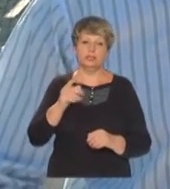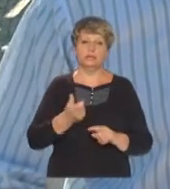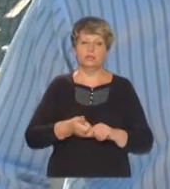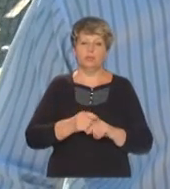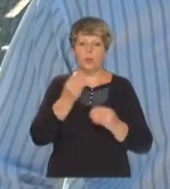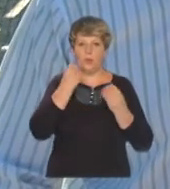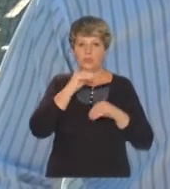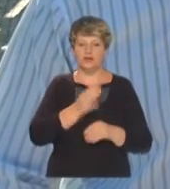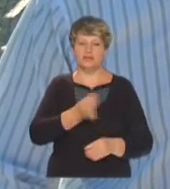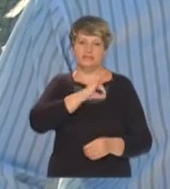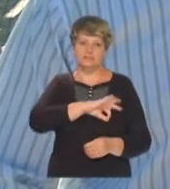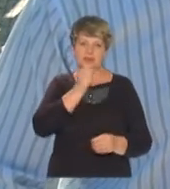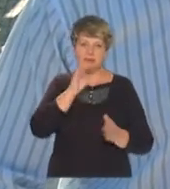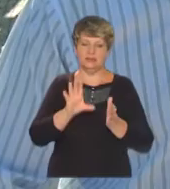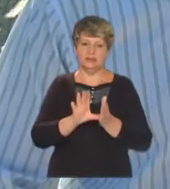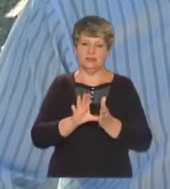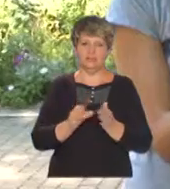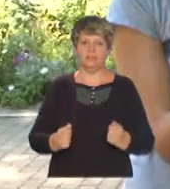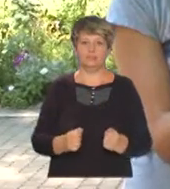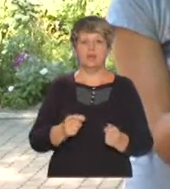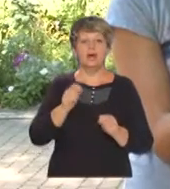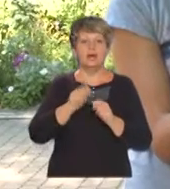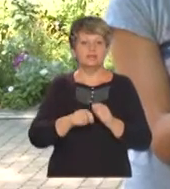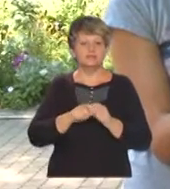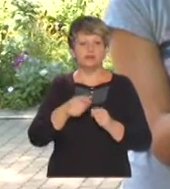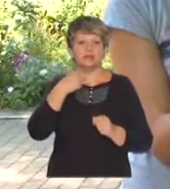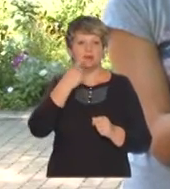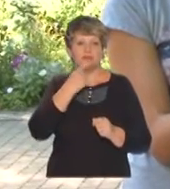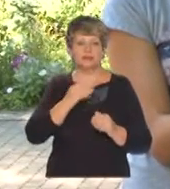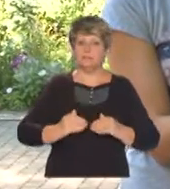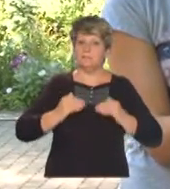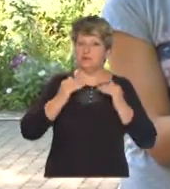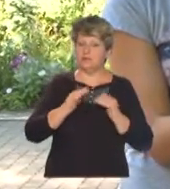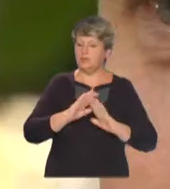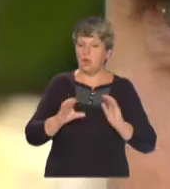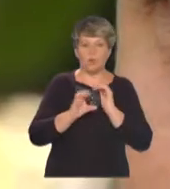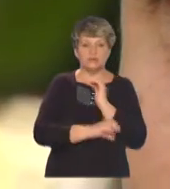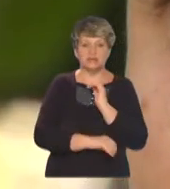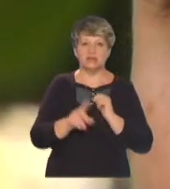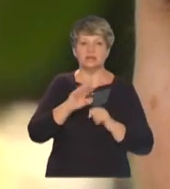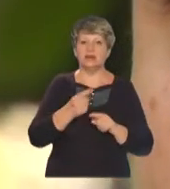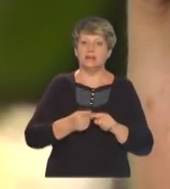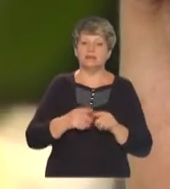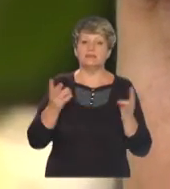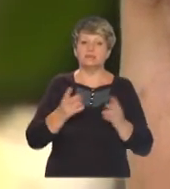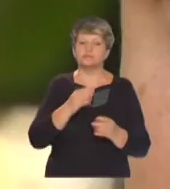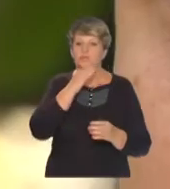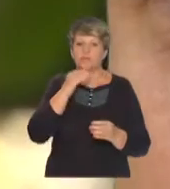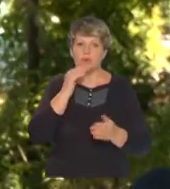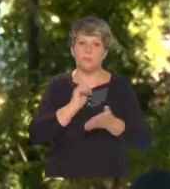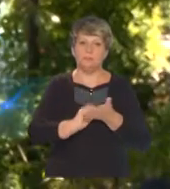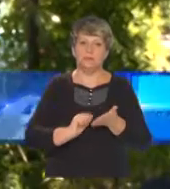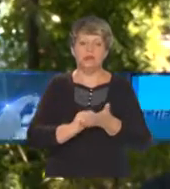буде максимальний ефект від використання дифтарифних лічильників. Експерти кажуть, підвищення тарифів не останнє. Для цього є декілька